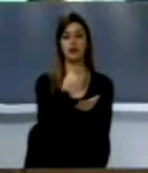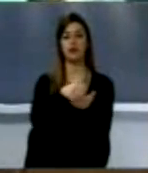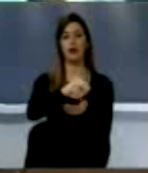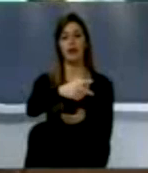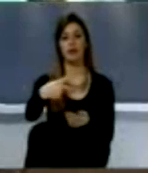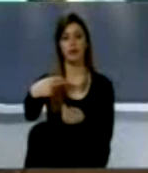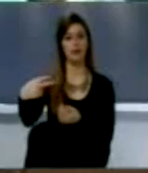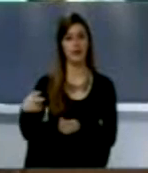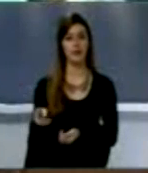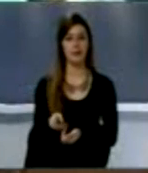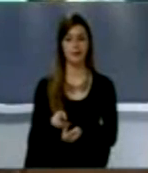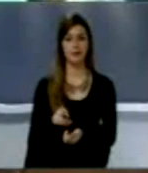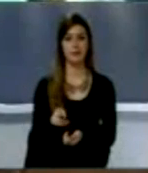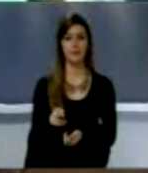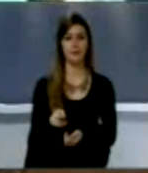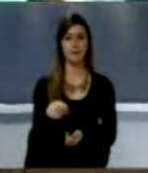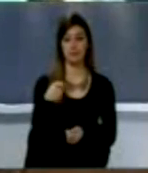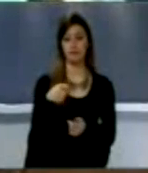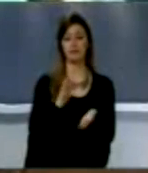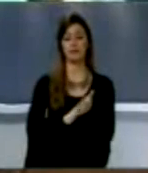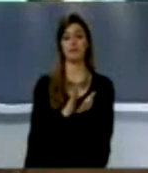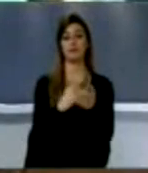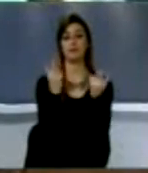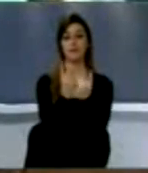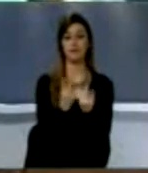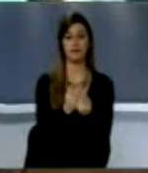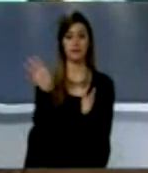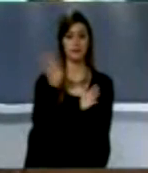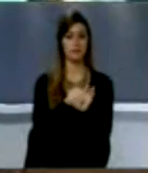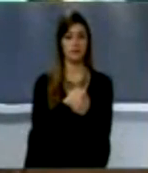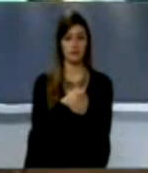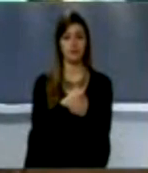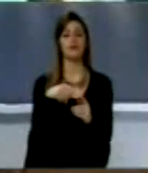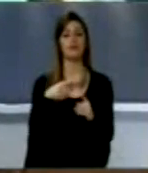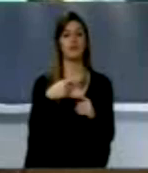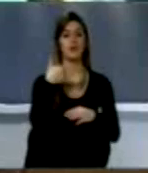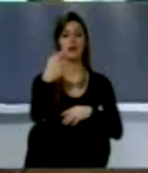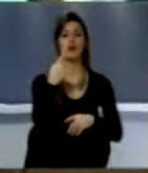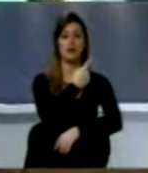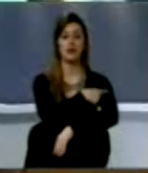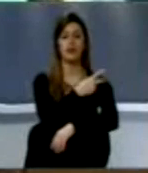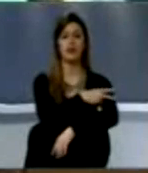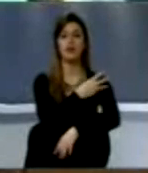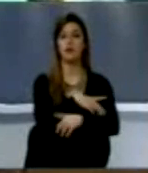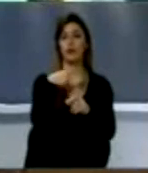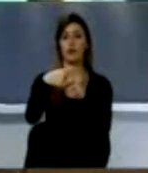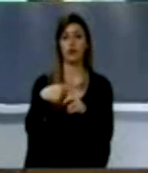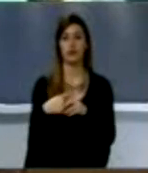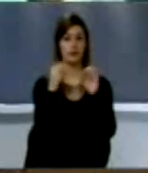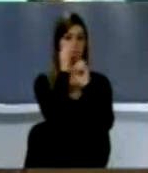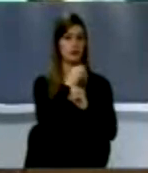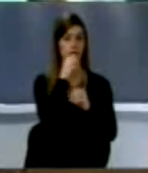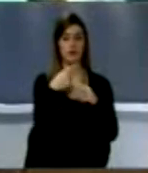korrente buxhetore. Një politikë e tillë, jo që nuk siguron ndonjë ndikim afatgjat pozitiv në rritjen ekonomike, por edhe në afat